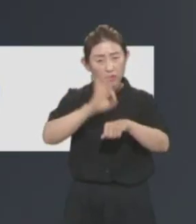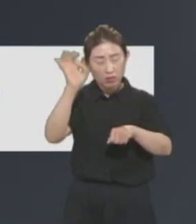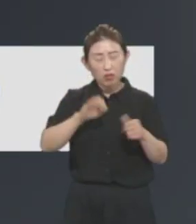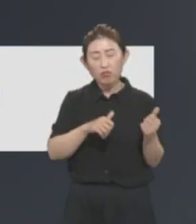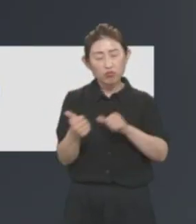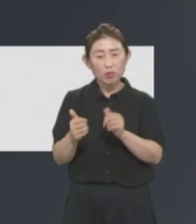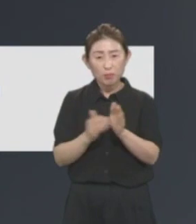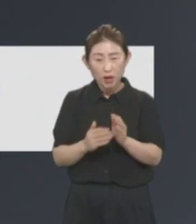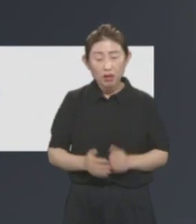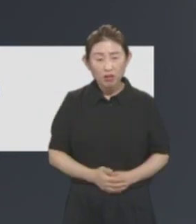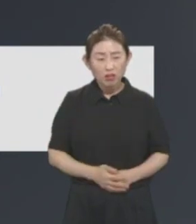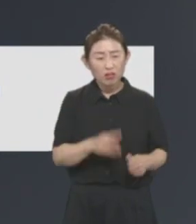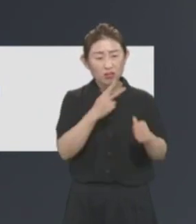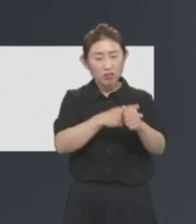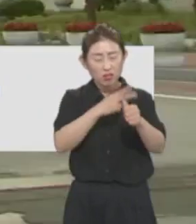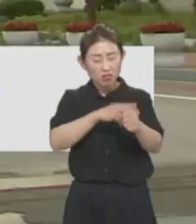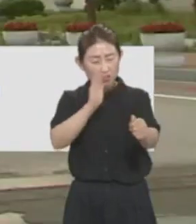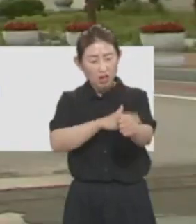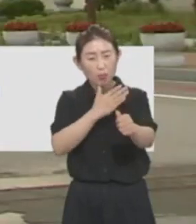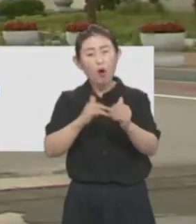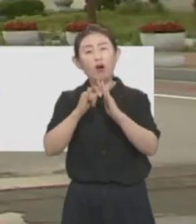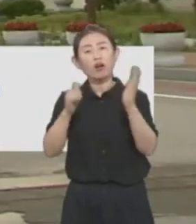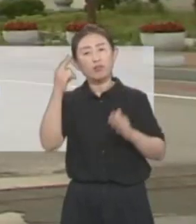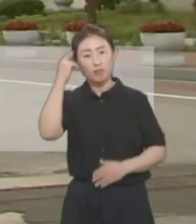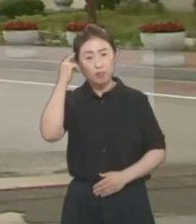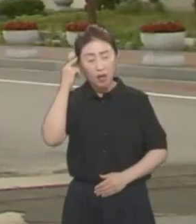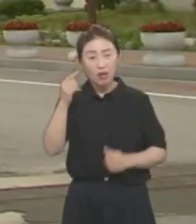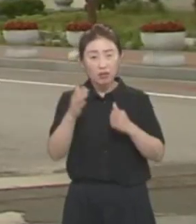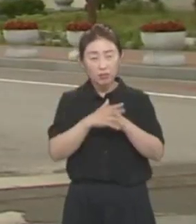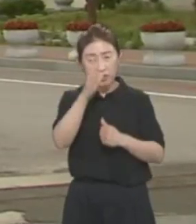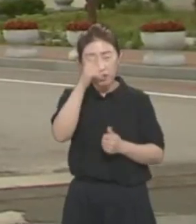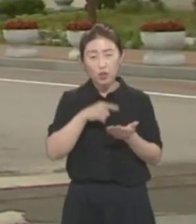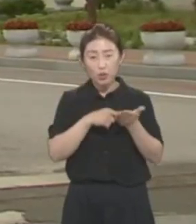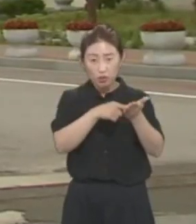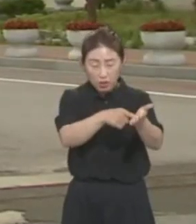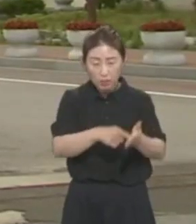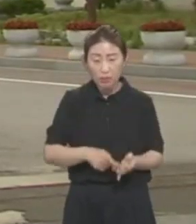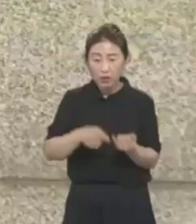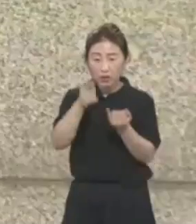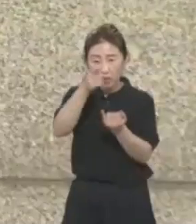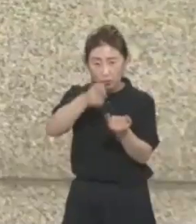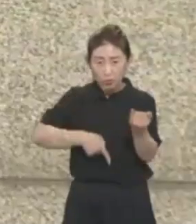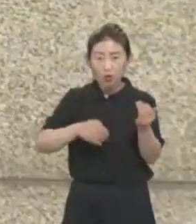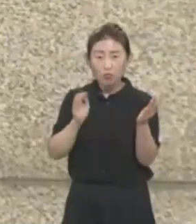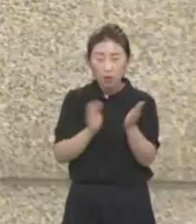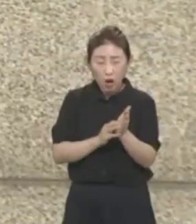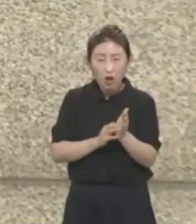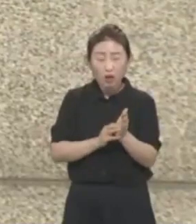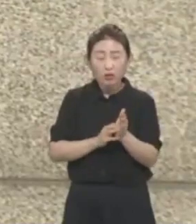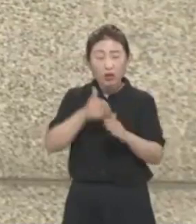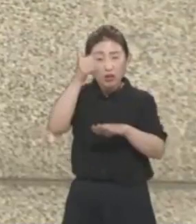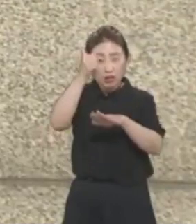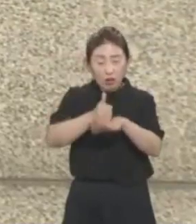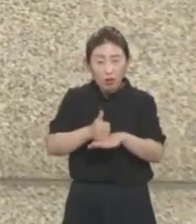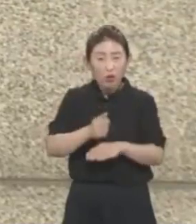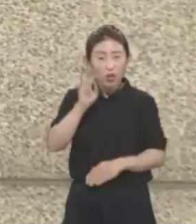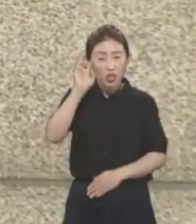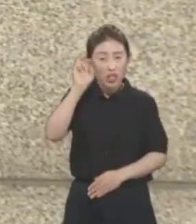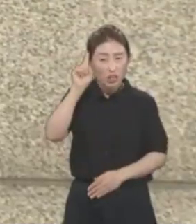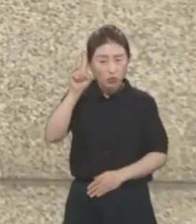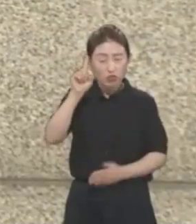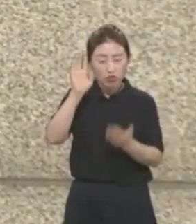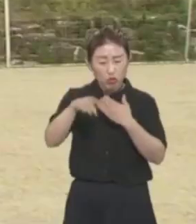유가족들이 의료과실을 주장하는 가운데 경찰은 숨진 A씨에 대한 부검을 진행했고 3주 뒤 나오는 결과를 토대로